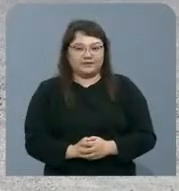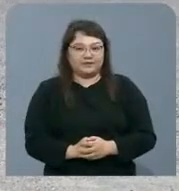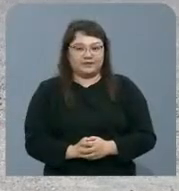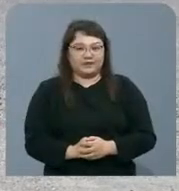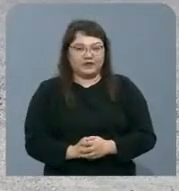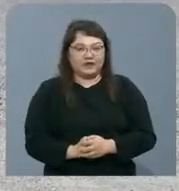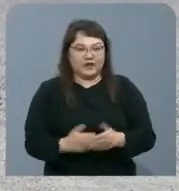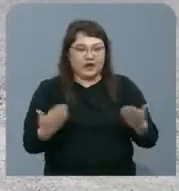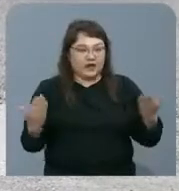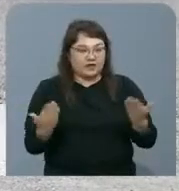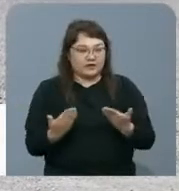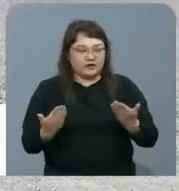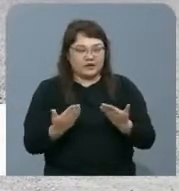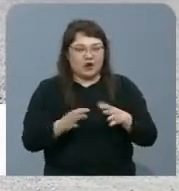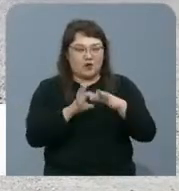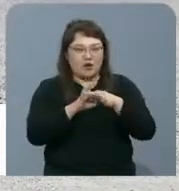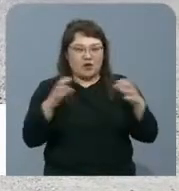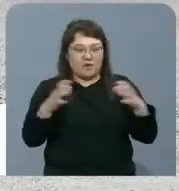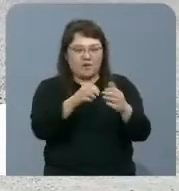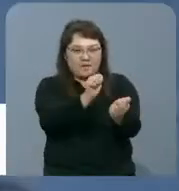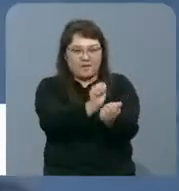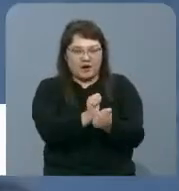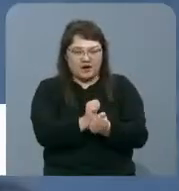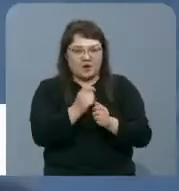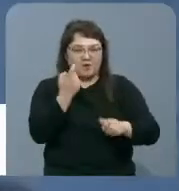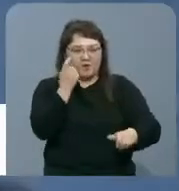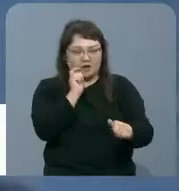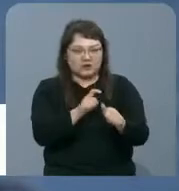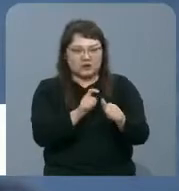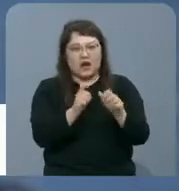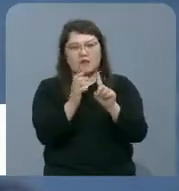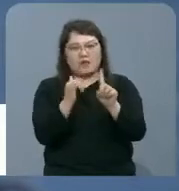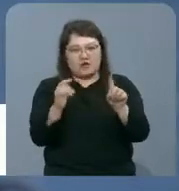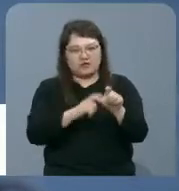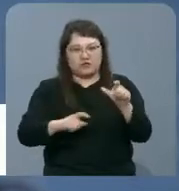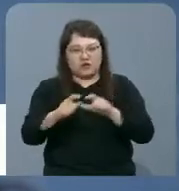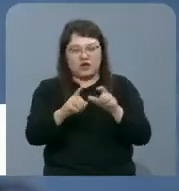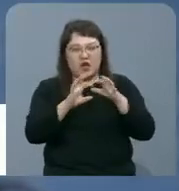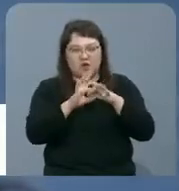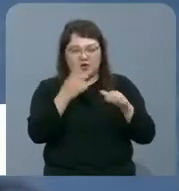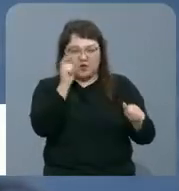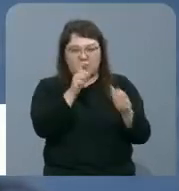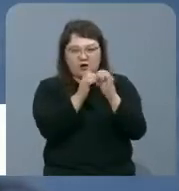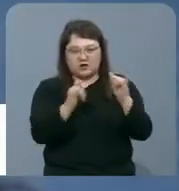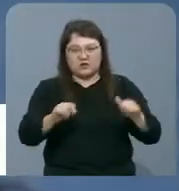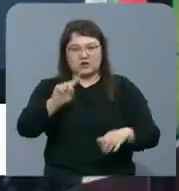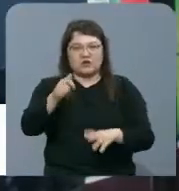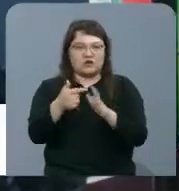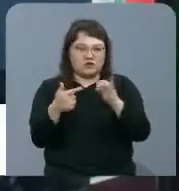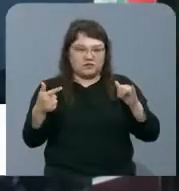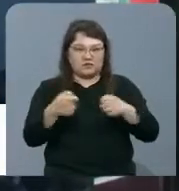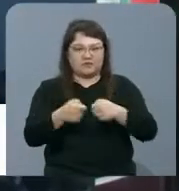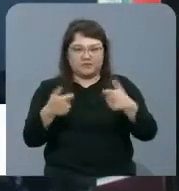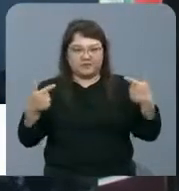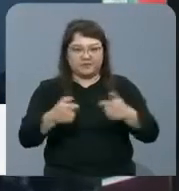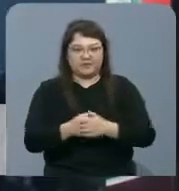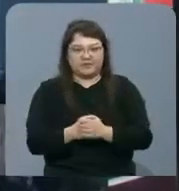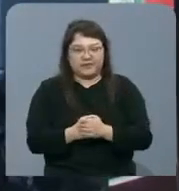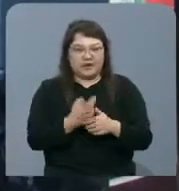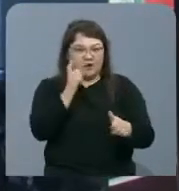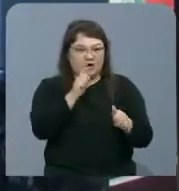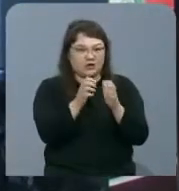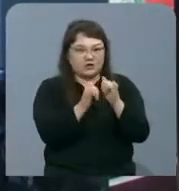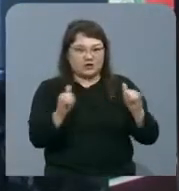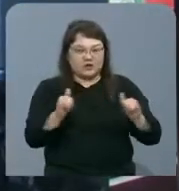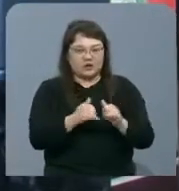하지만 직장 관련 집단 감염에선 확진자 1명이 추가돼 관련 확진자는 16명으로 늘었습니다. 이